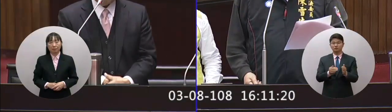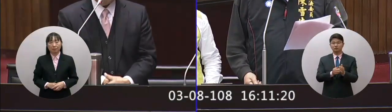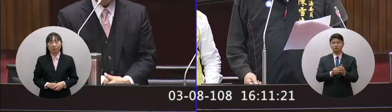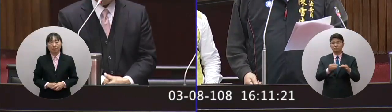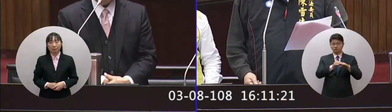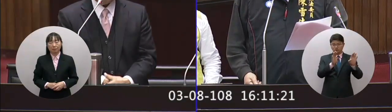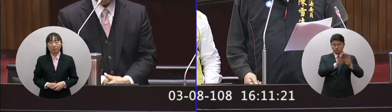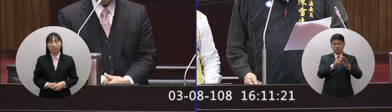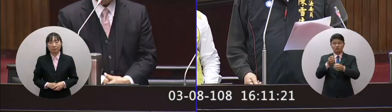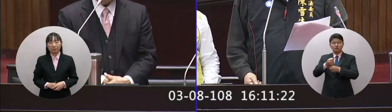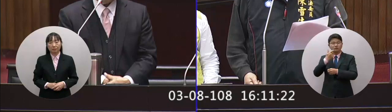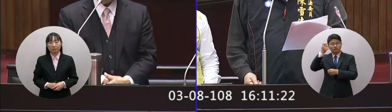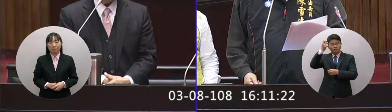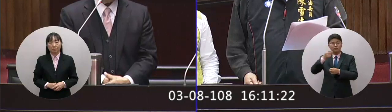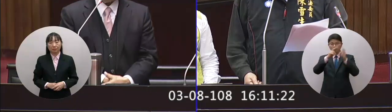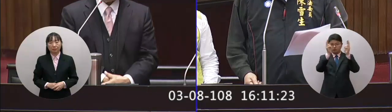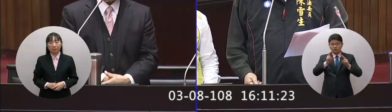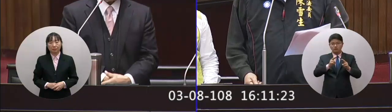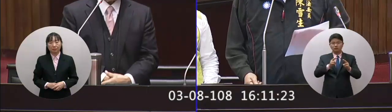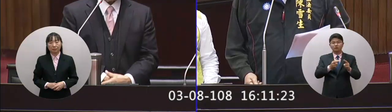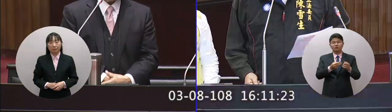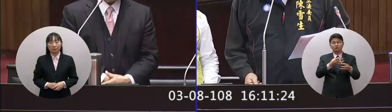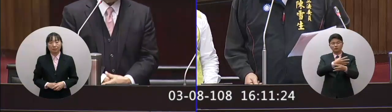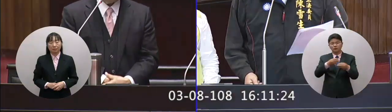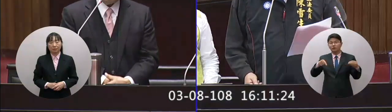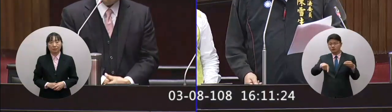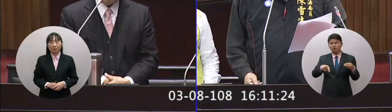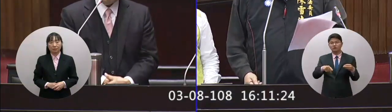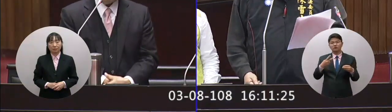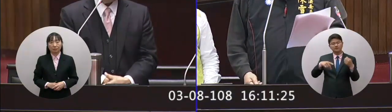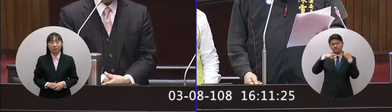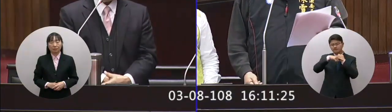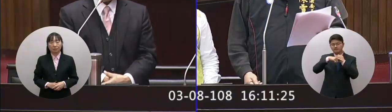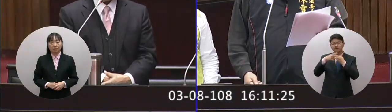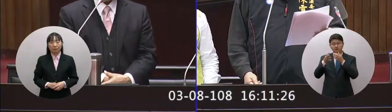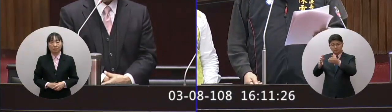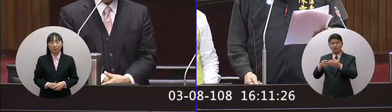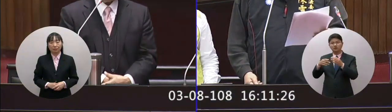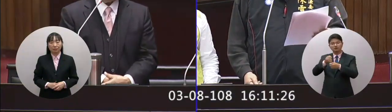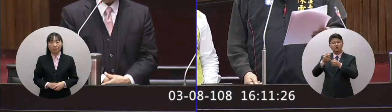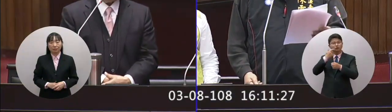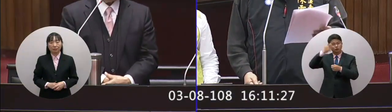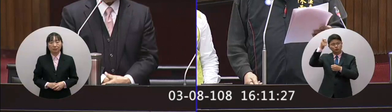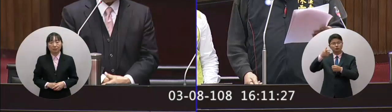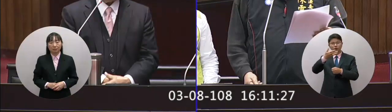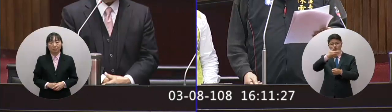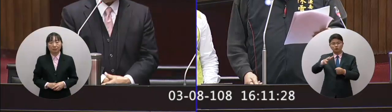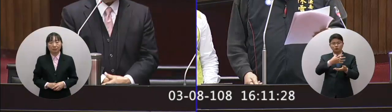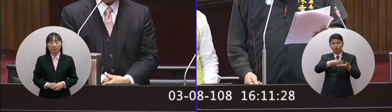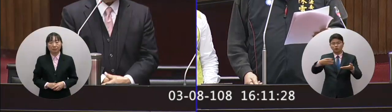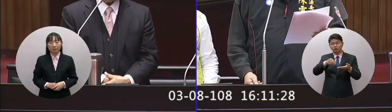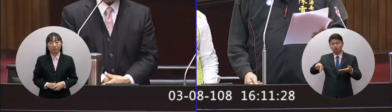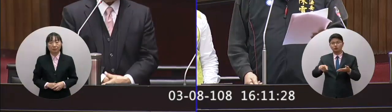祖供电啊，以及向马祖供水的研究工作啊，也做好提前的准